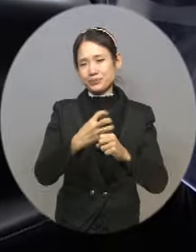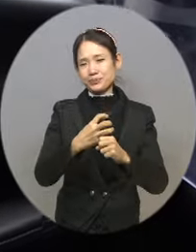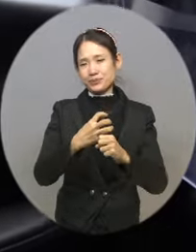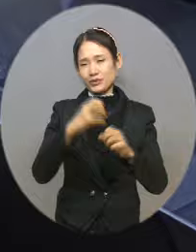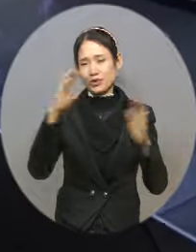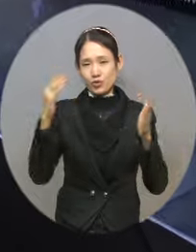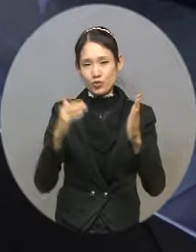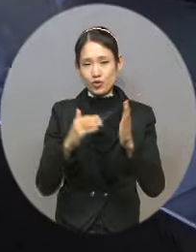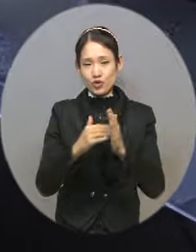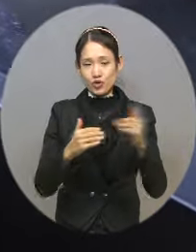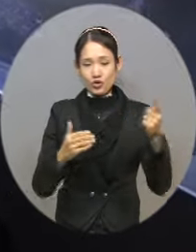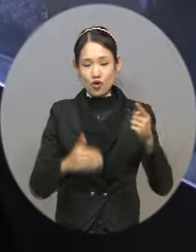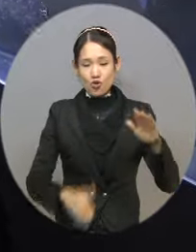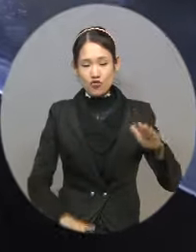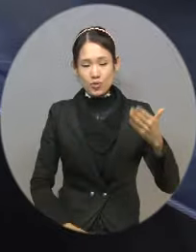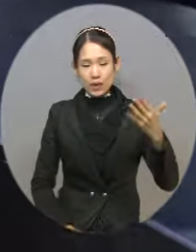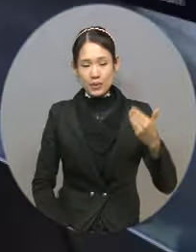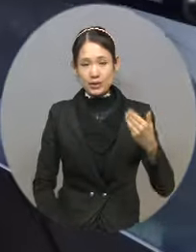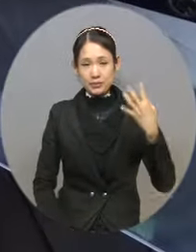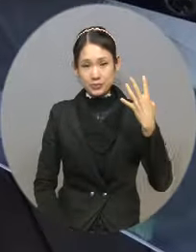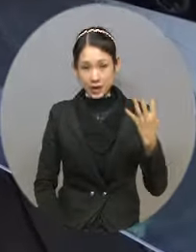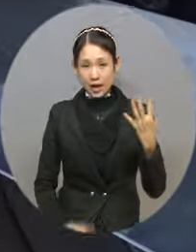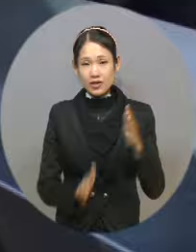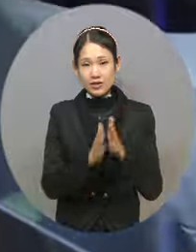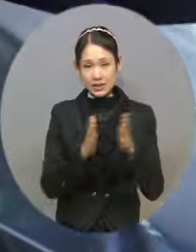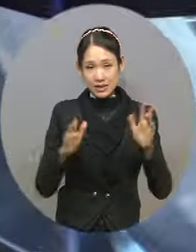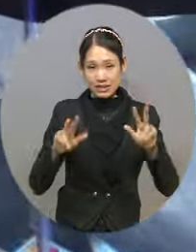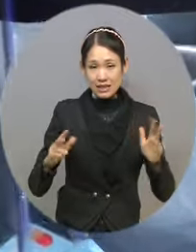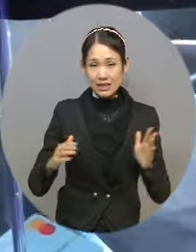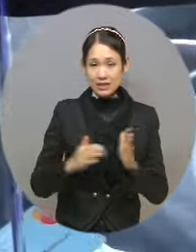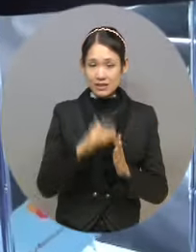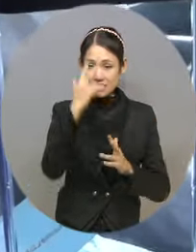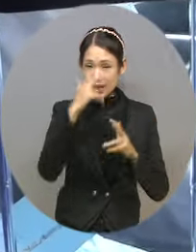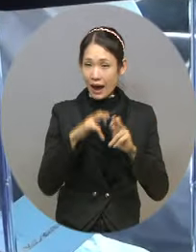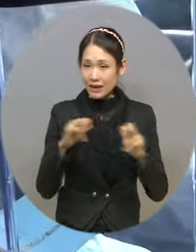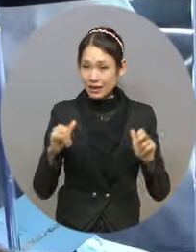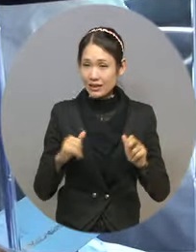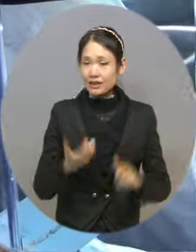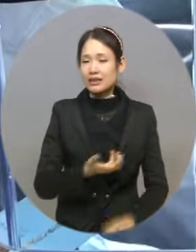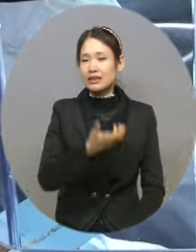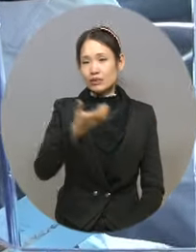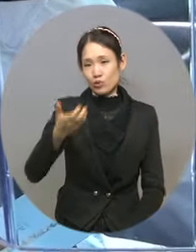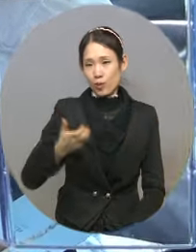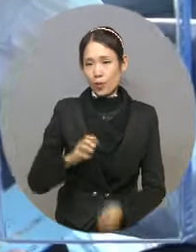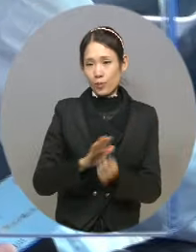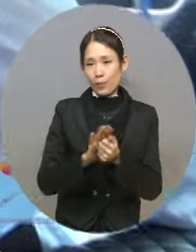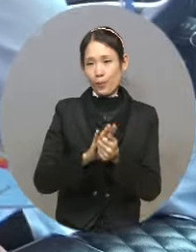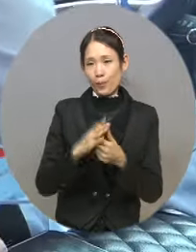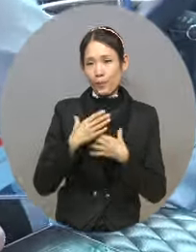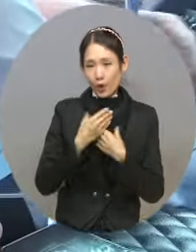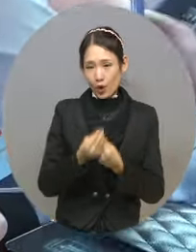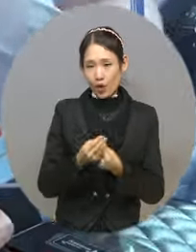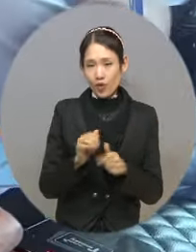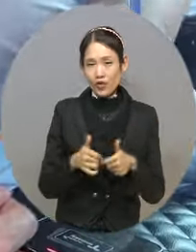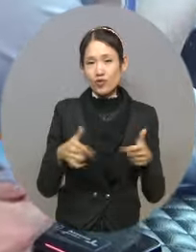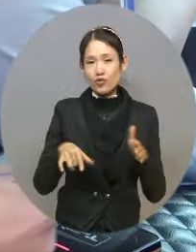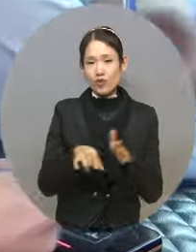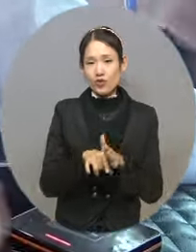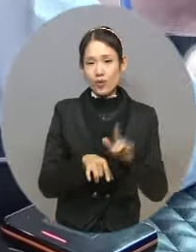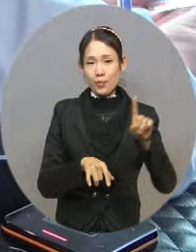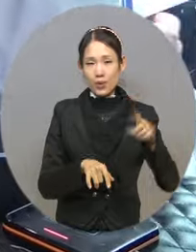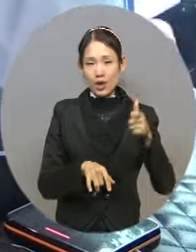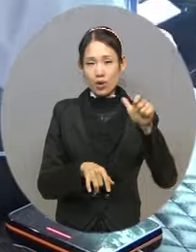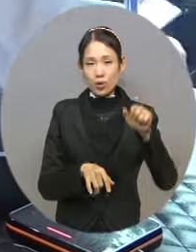정말. 1984년에 시작돼 지금까지 시각장애인들의 이동 편의를 위해 애써온 결과